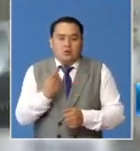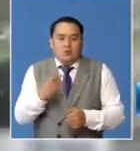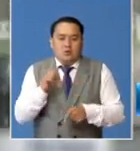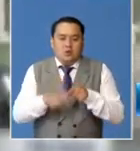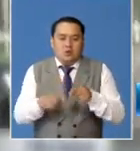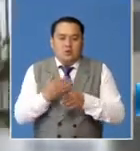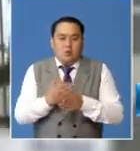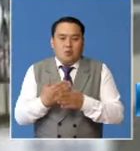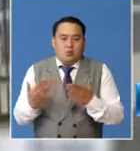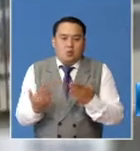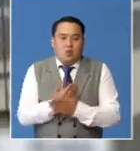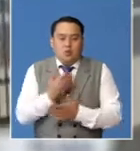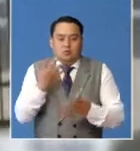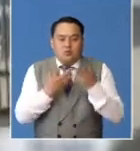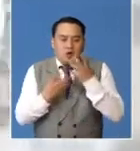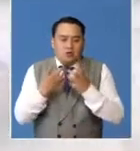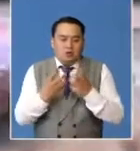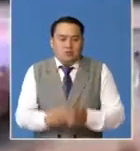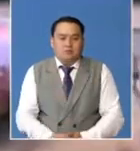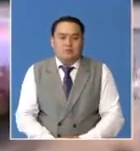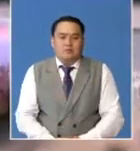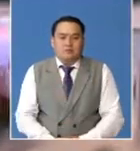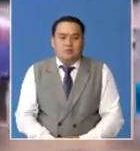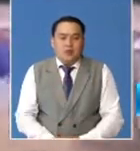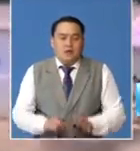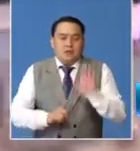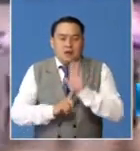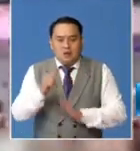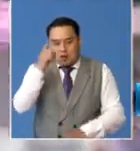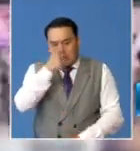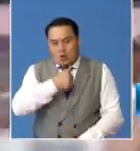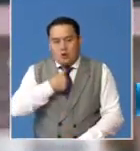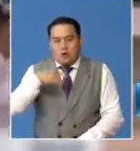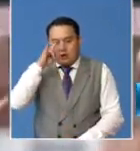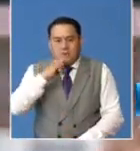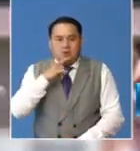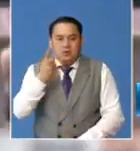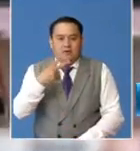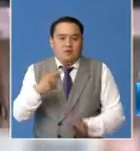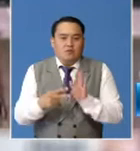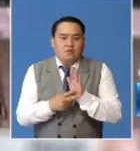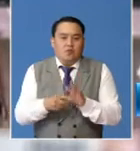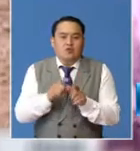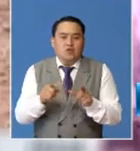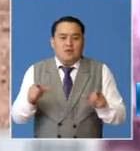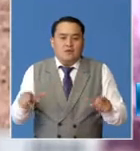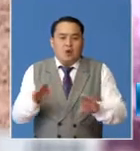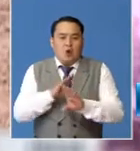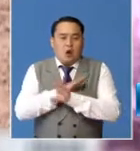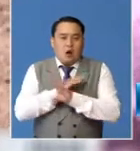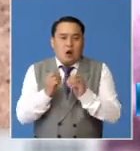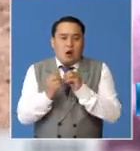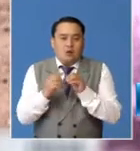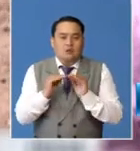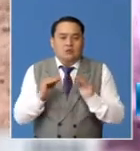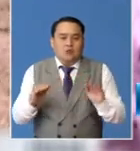помощи натыкается на не менее серьезную. С начала года в Казахстане утонули 28 человек, 11 из них – дети.